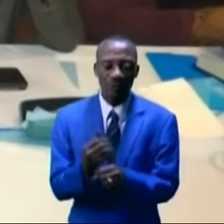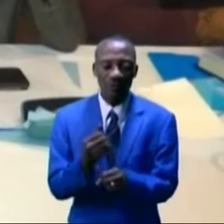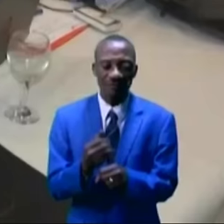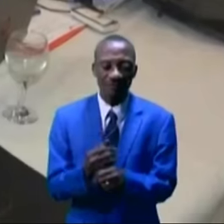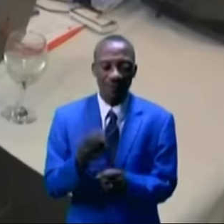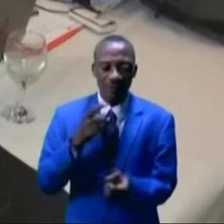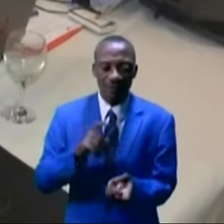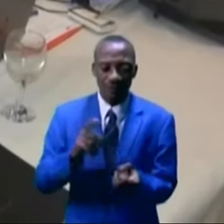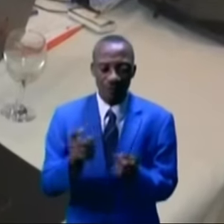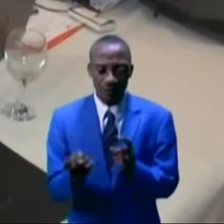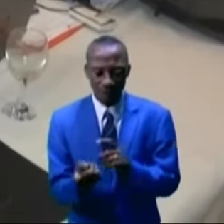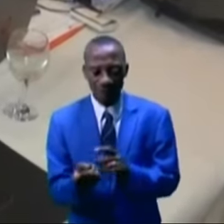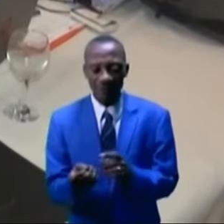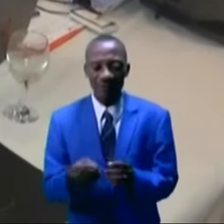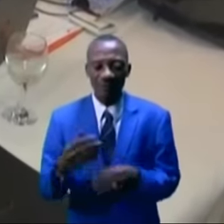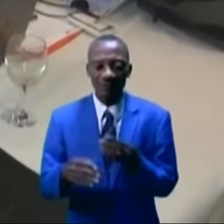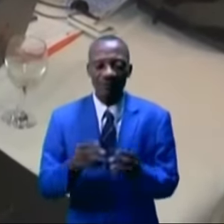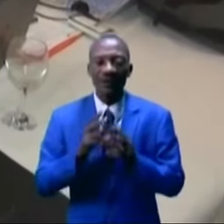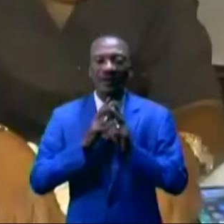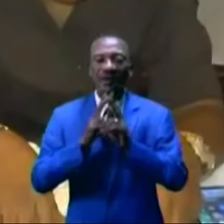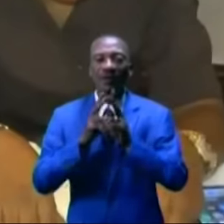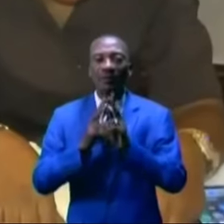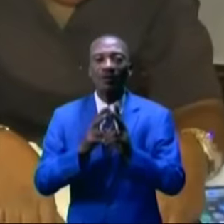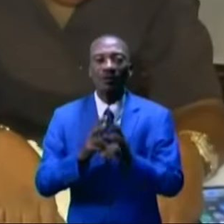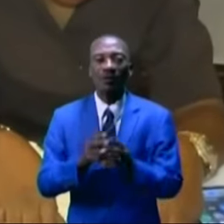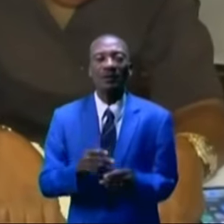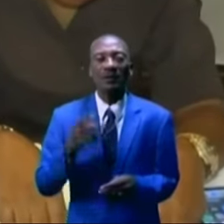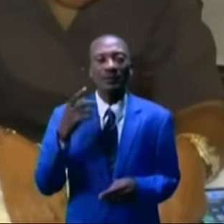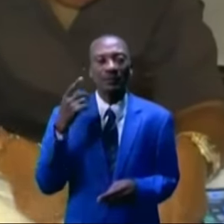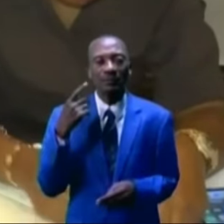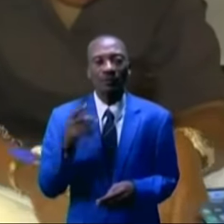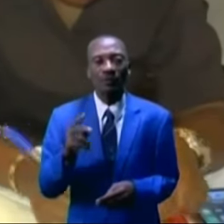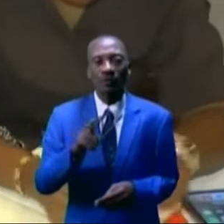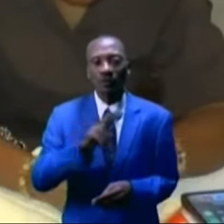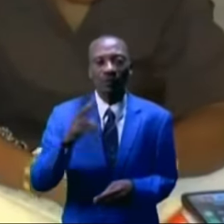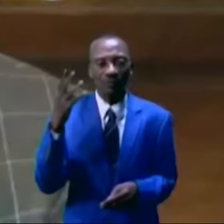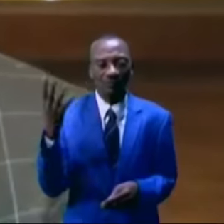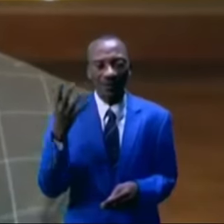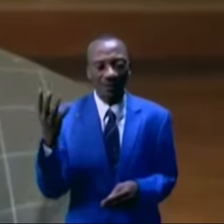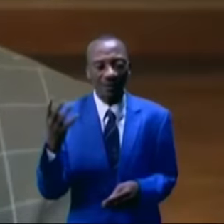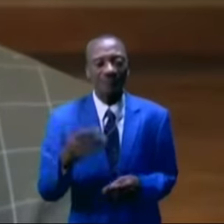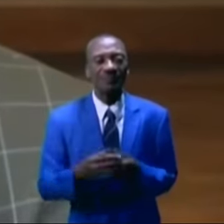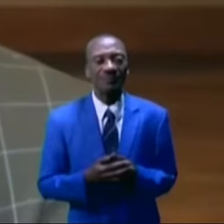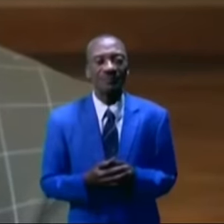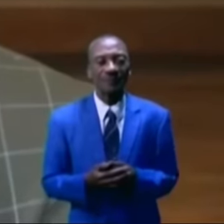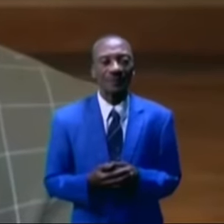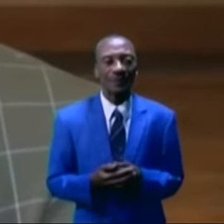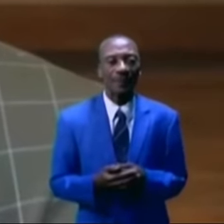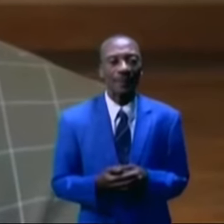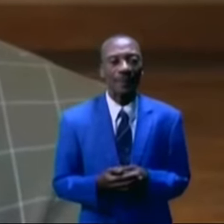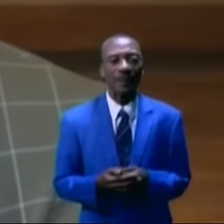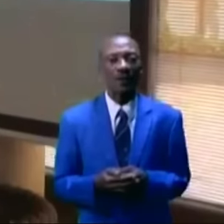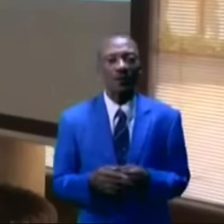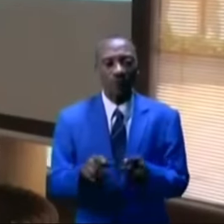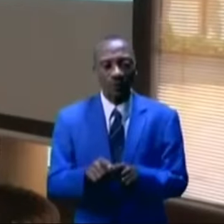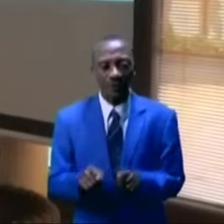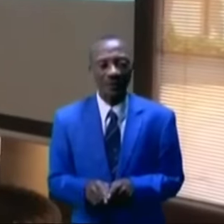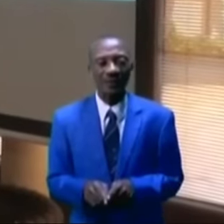du cadrage du rapport ITIE 2022, question de faire respecter l'exigence de la norme